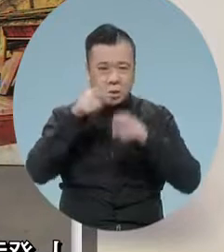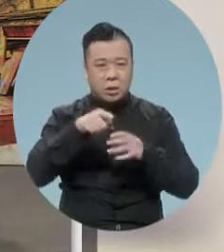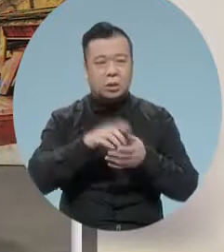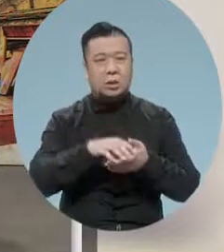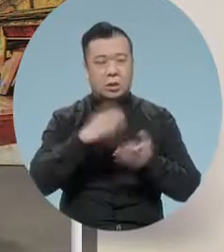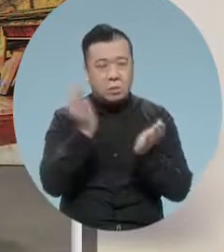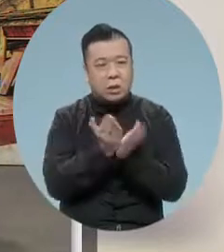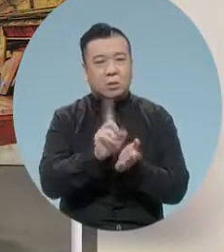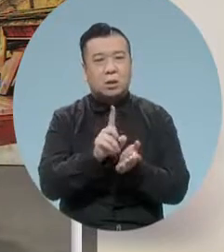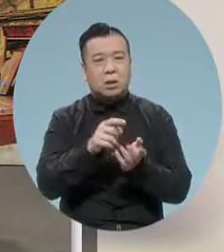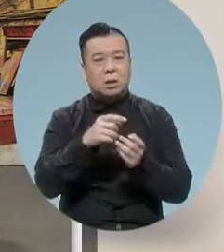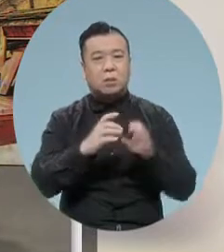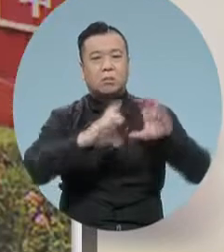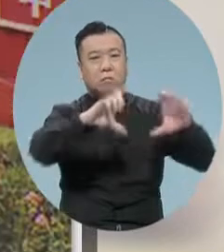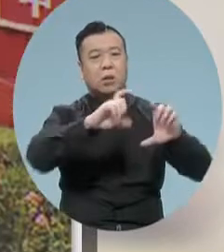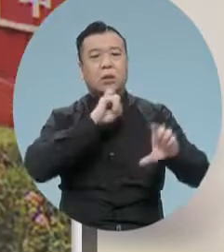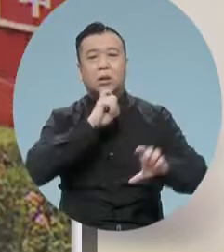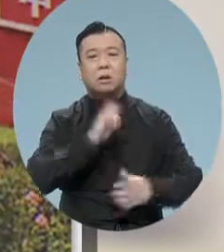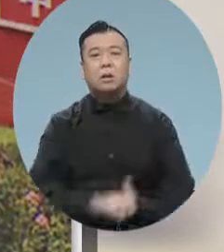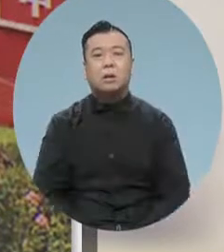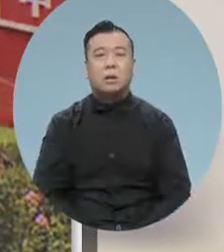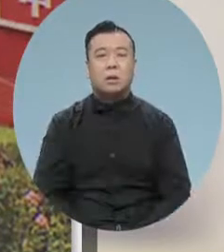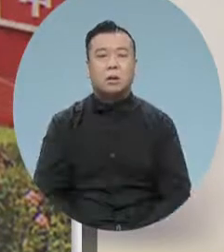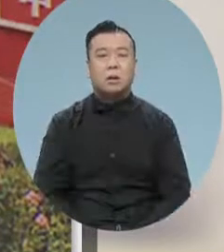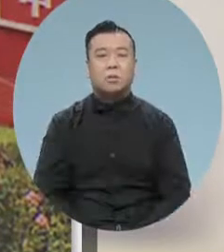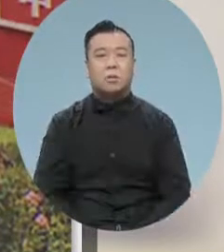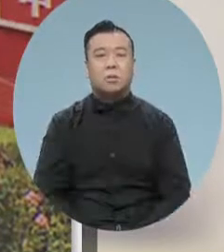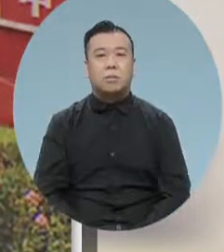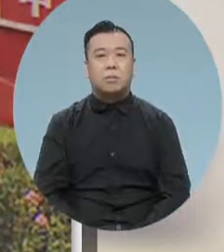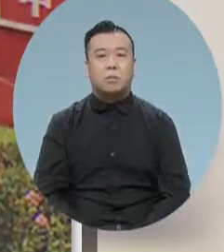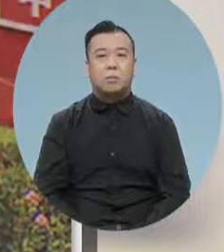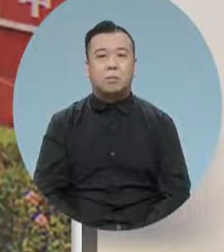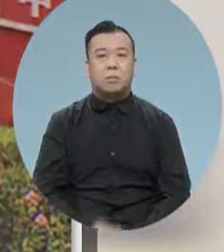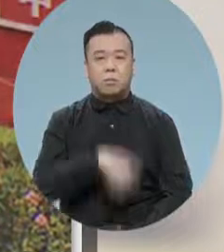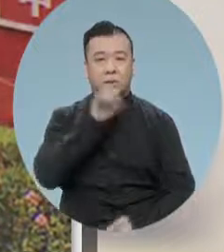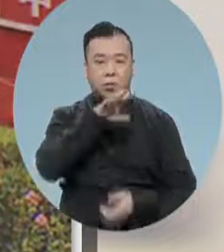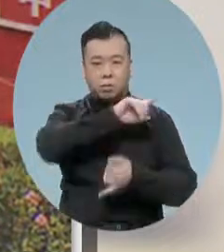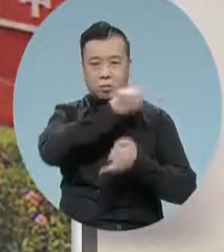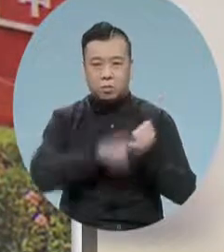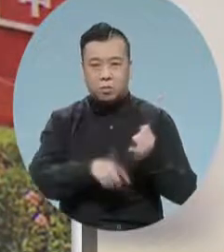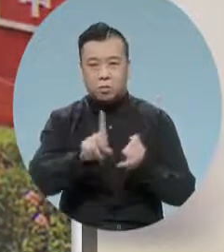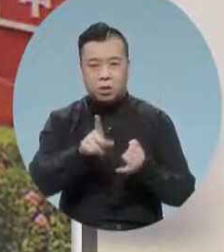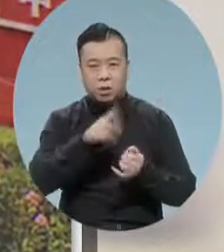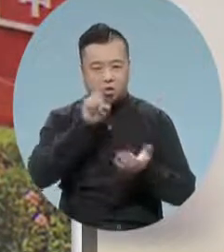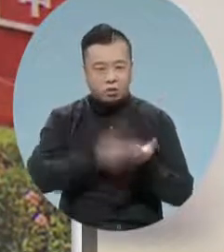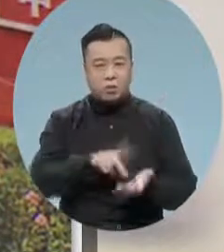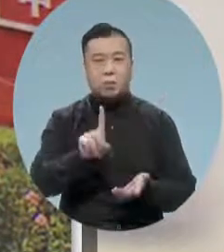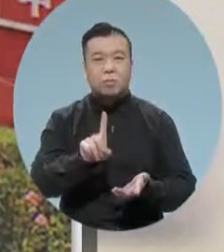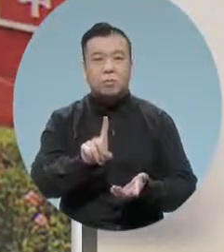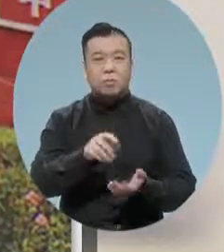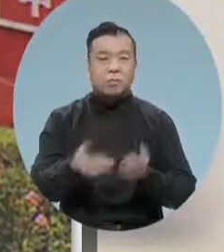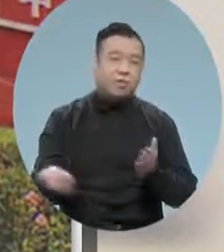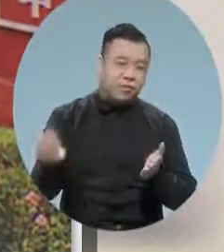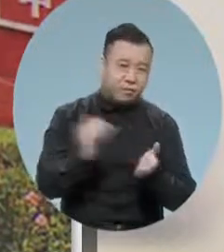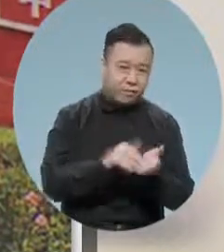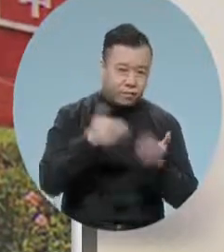見證人，他的相片是放在那裡的、okay。 所以其實說到尾那個信念回